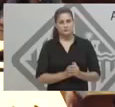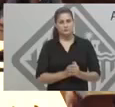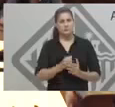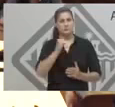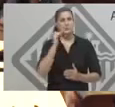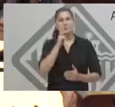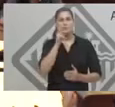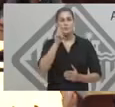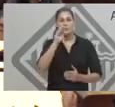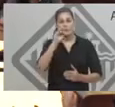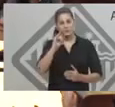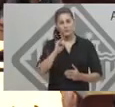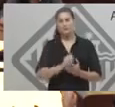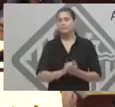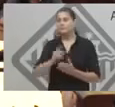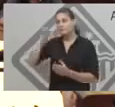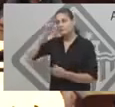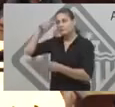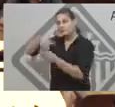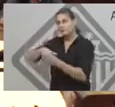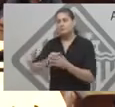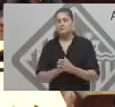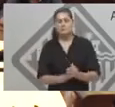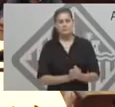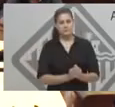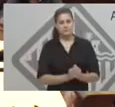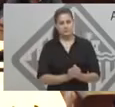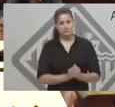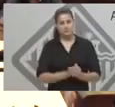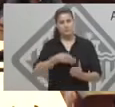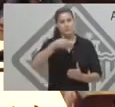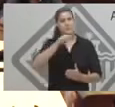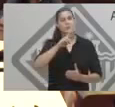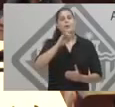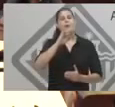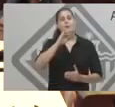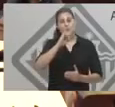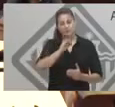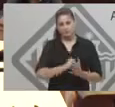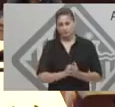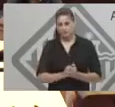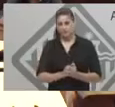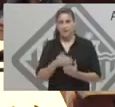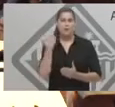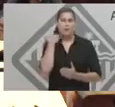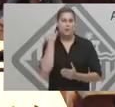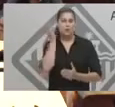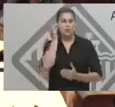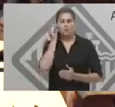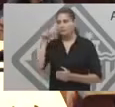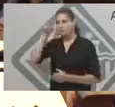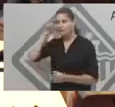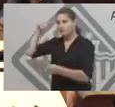Jardí Massanet Aurora. Antoni Noguera. Martín Perdiz Antonio. Antoni